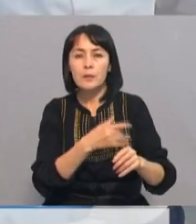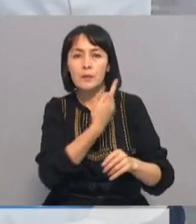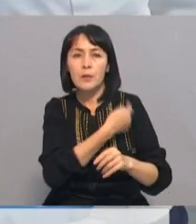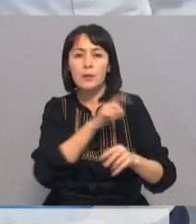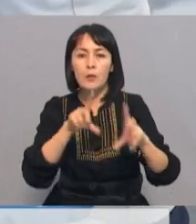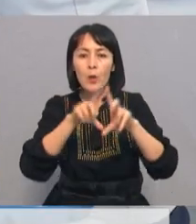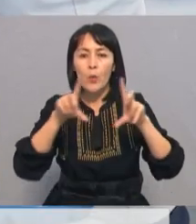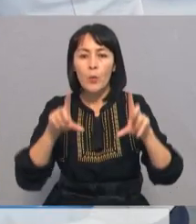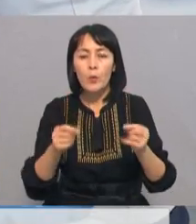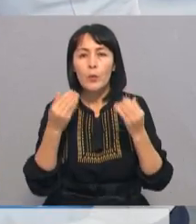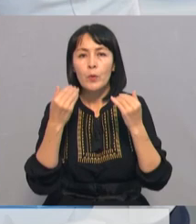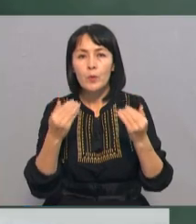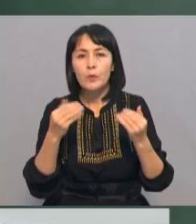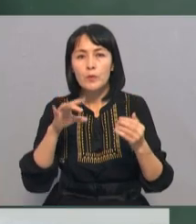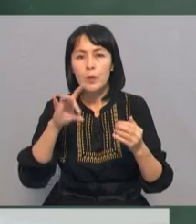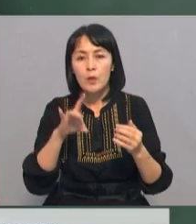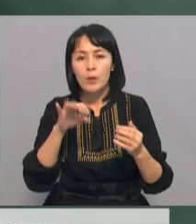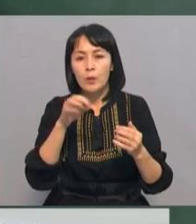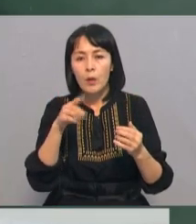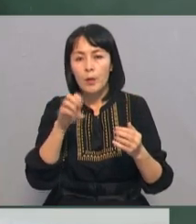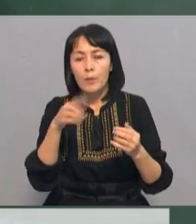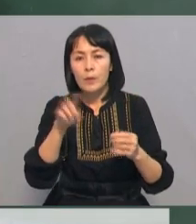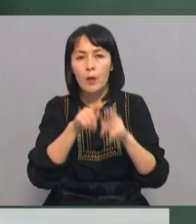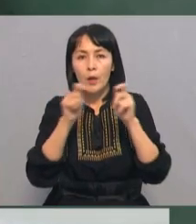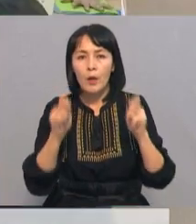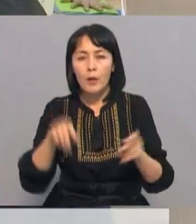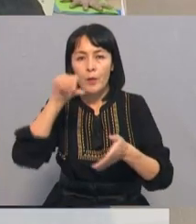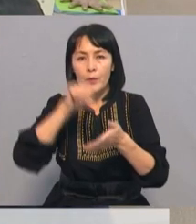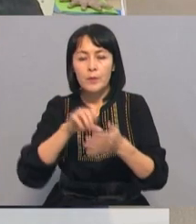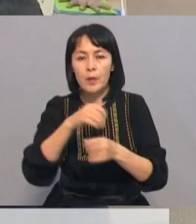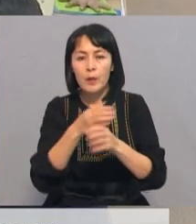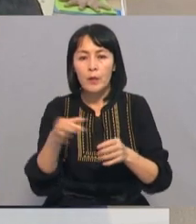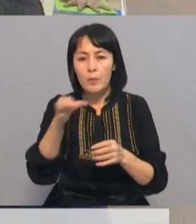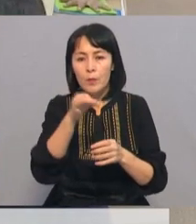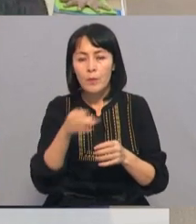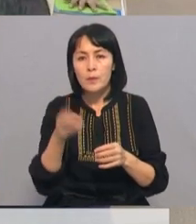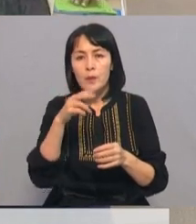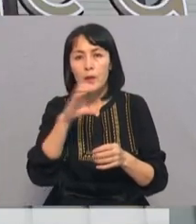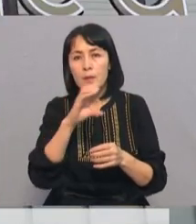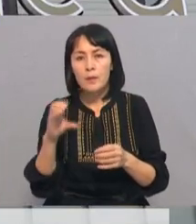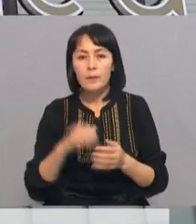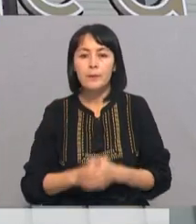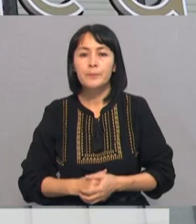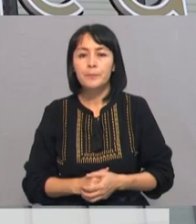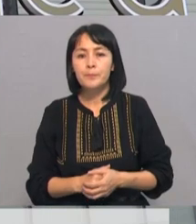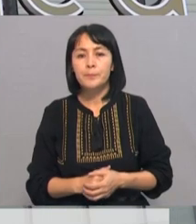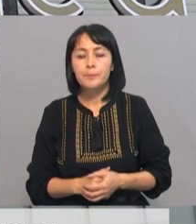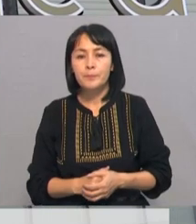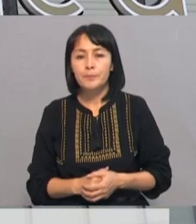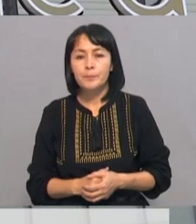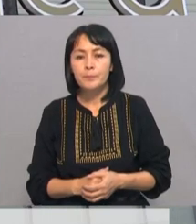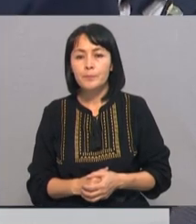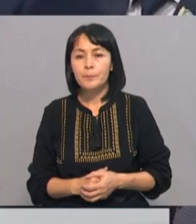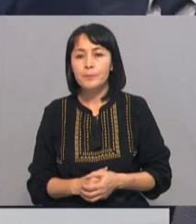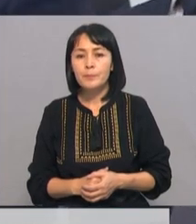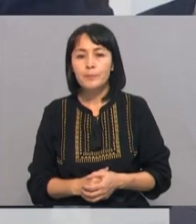медицинское учреждение «Ролан Мед». В его открытии принял участие аким области Дархан Сатыбалды.